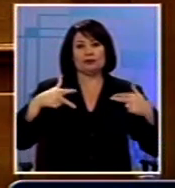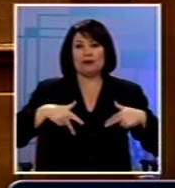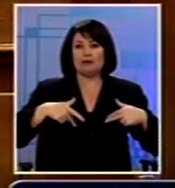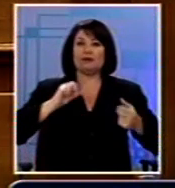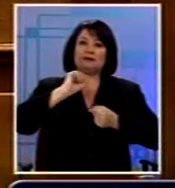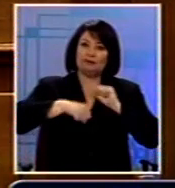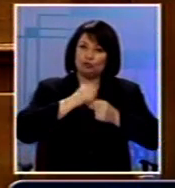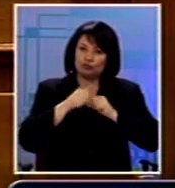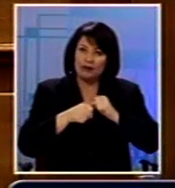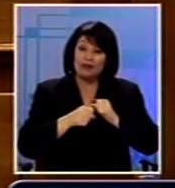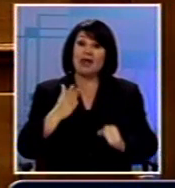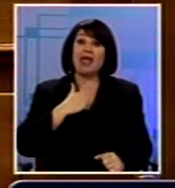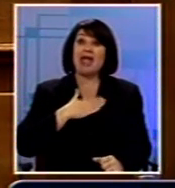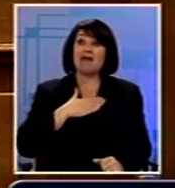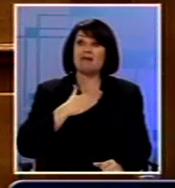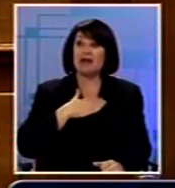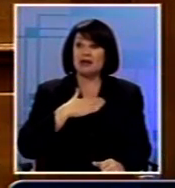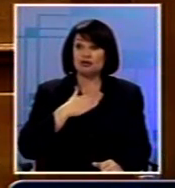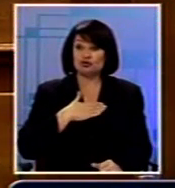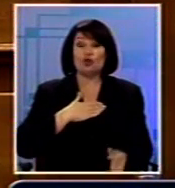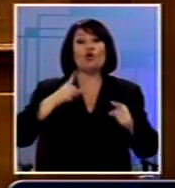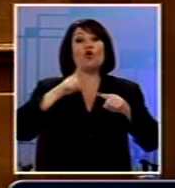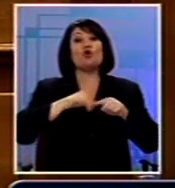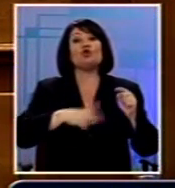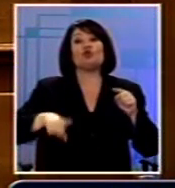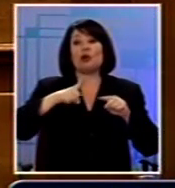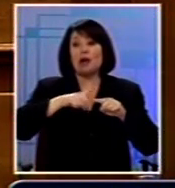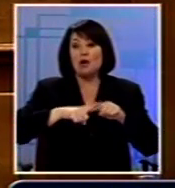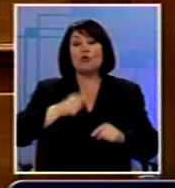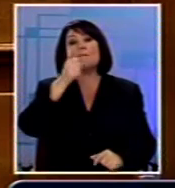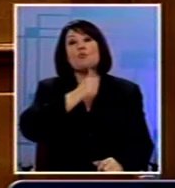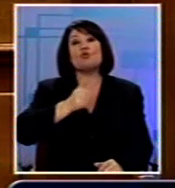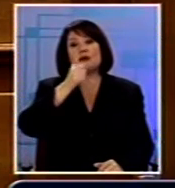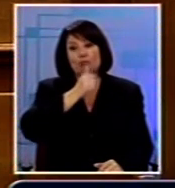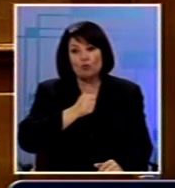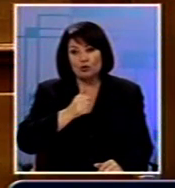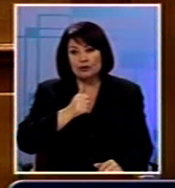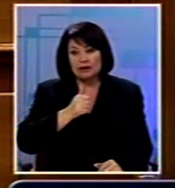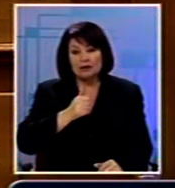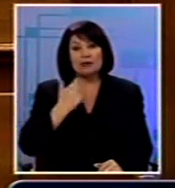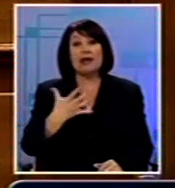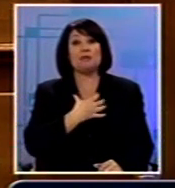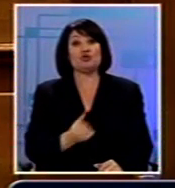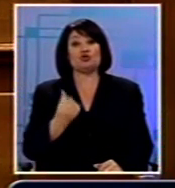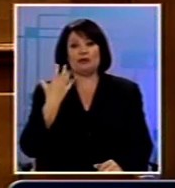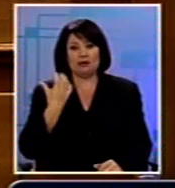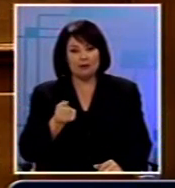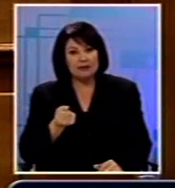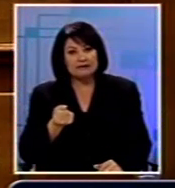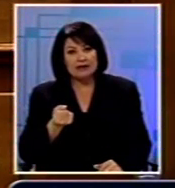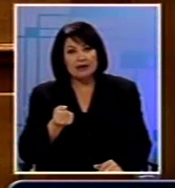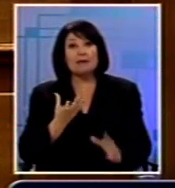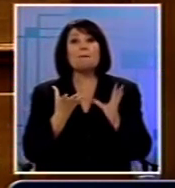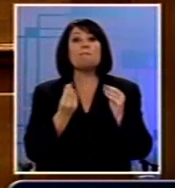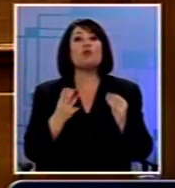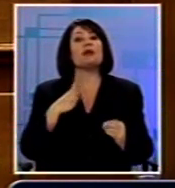προσπάθεια. Ευχαριστώ πάνω απ' όλα τον ελληνικό λαό που έχει δείξει αυτή την υπομονή και να μας έχει εμπιστοσύνη. Πολύ θα